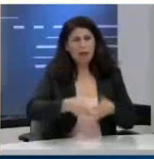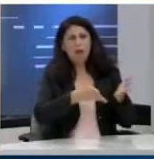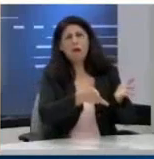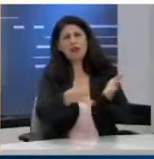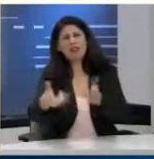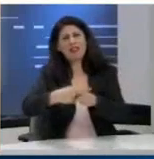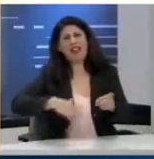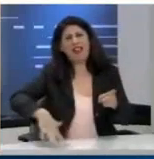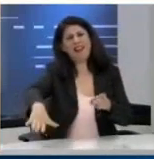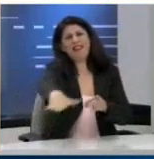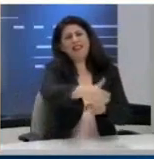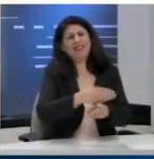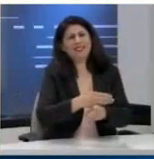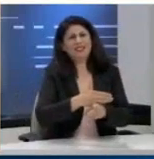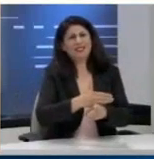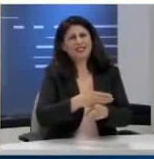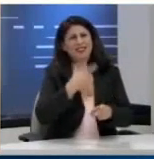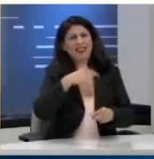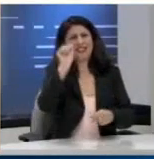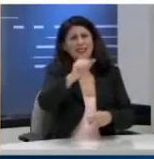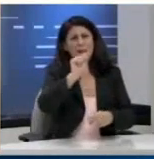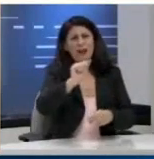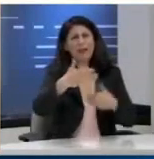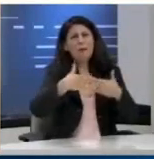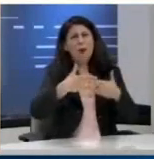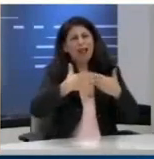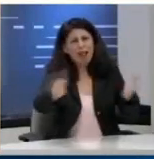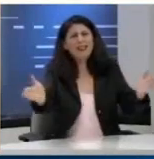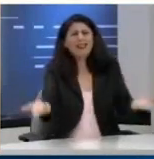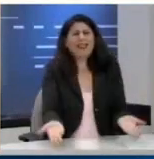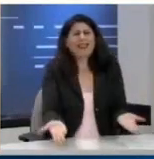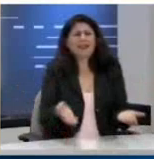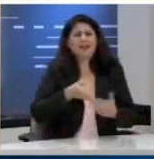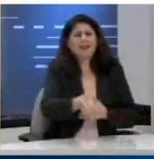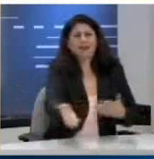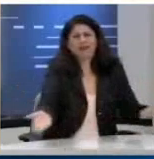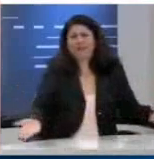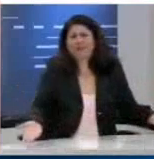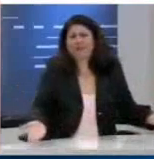λαό, ανοίγοντας πόρτες, κρούγοντας πόρτες οι οποίες είναι ανοιχτές.